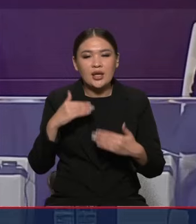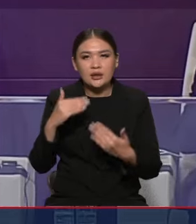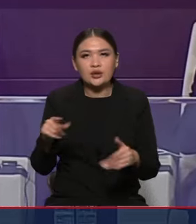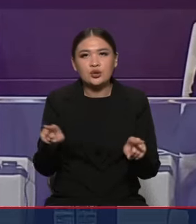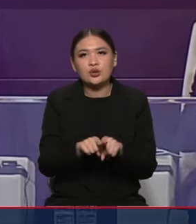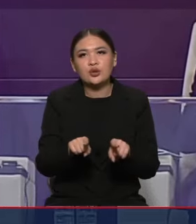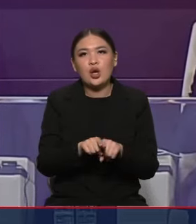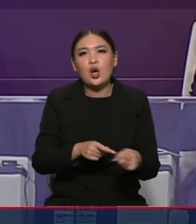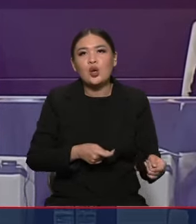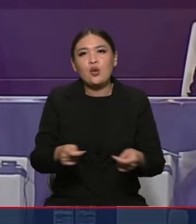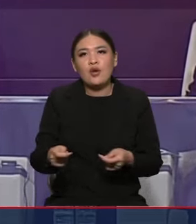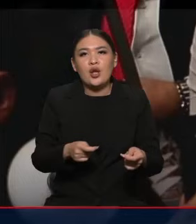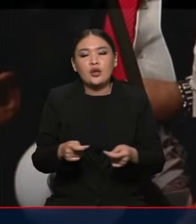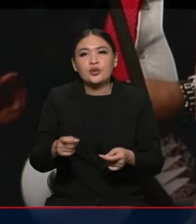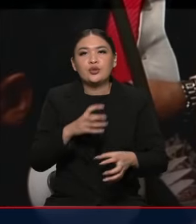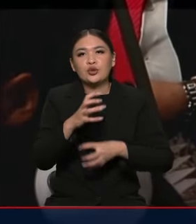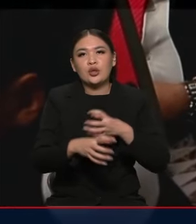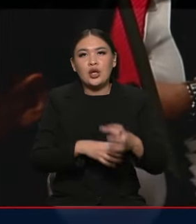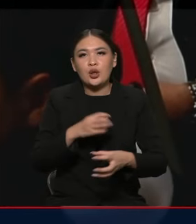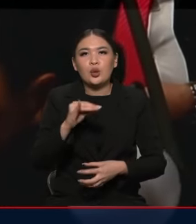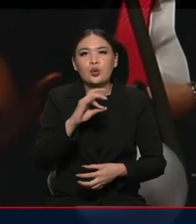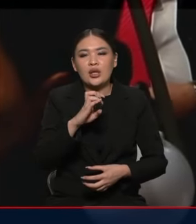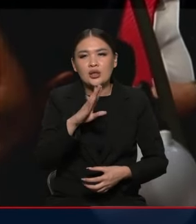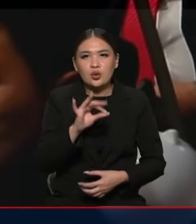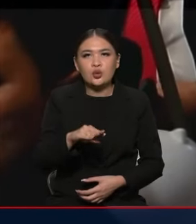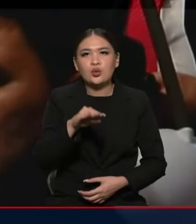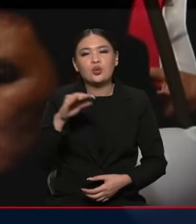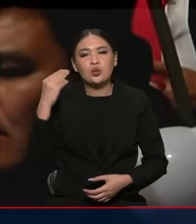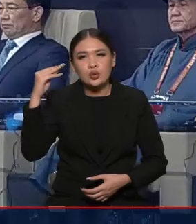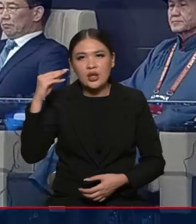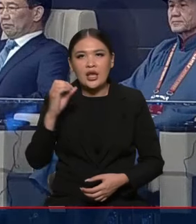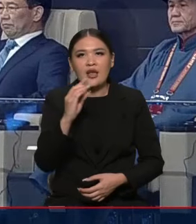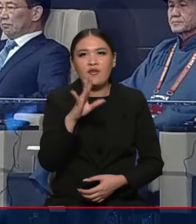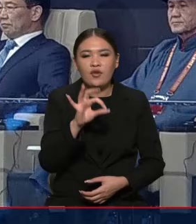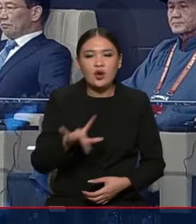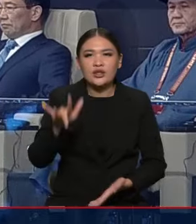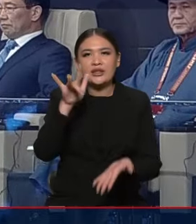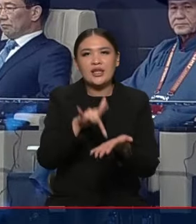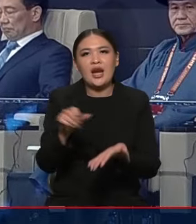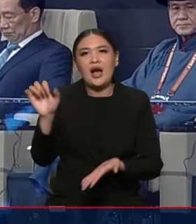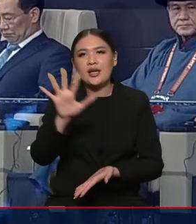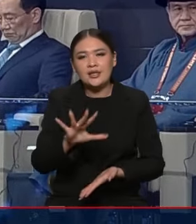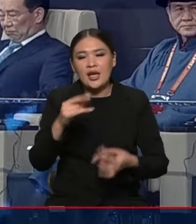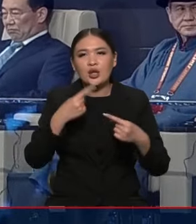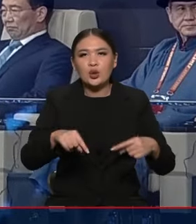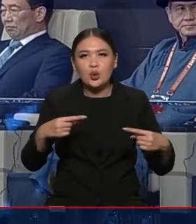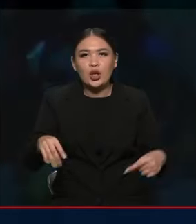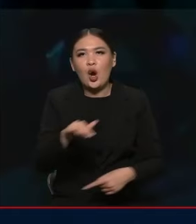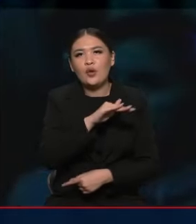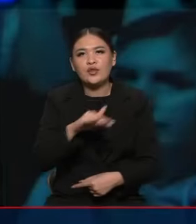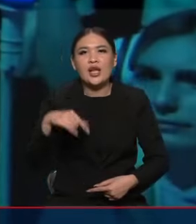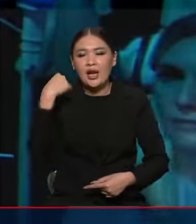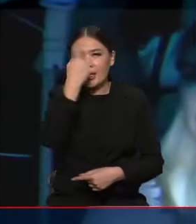Бердымухамедов, руководители международных структур ЮНЕСКО, Тюрксой, спецпредставитель Евросоюза по Центральной Азии и другие официальные